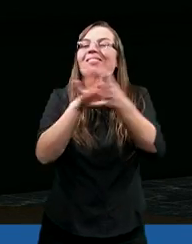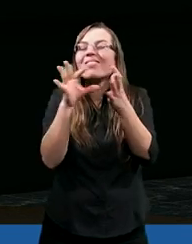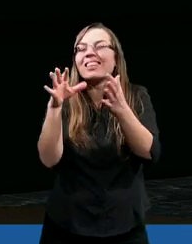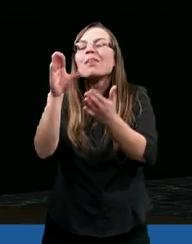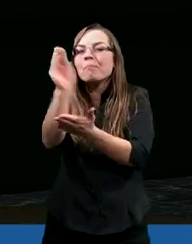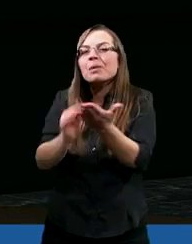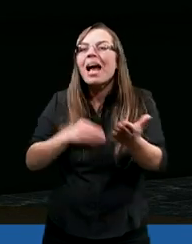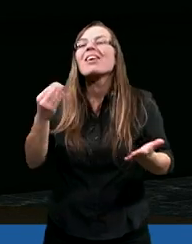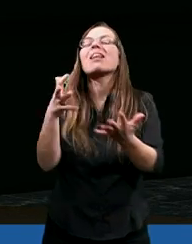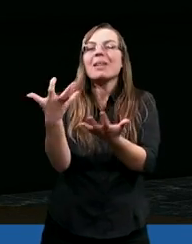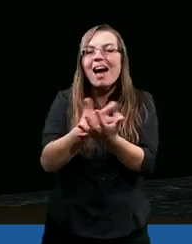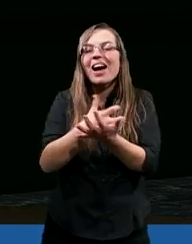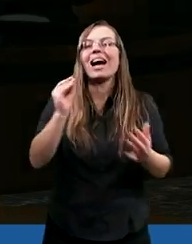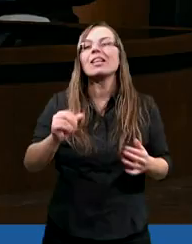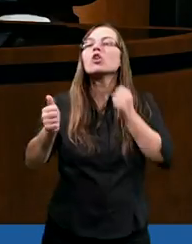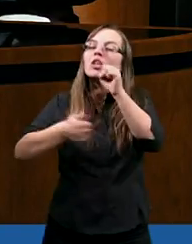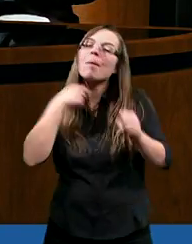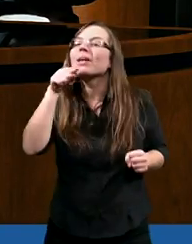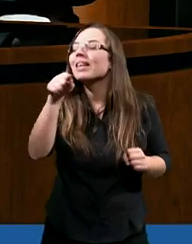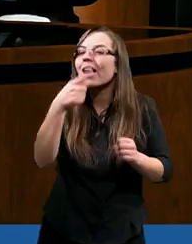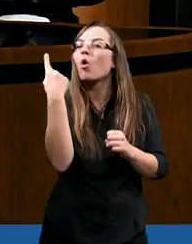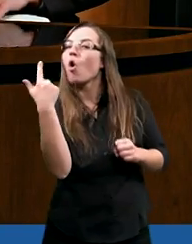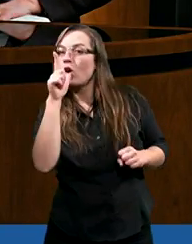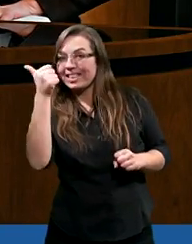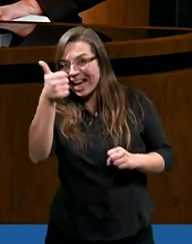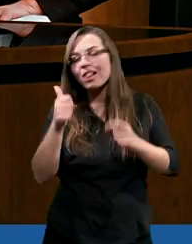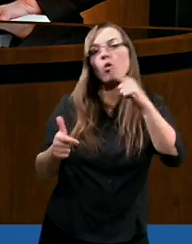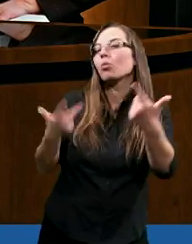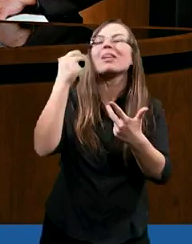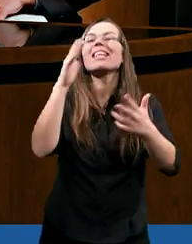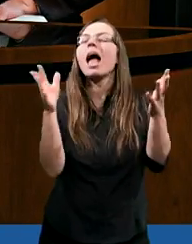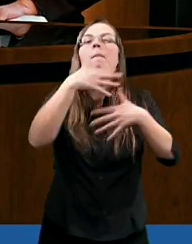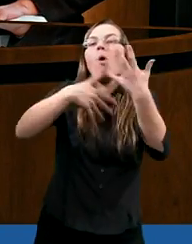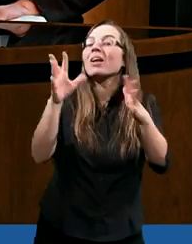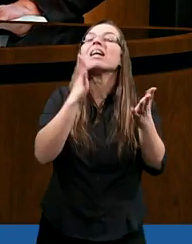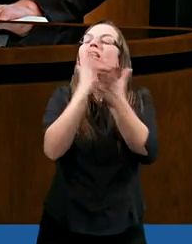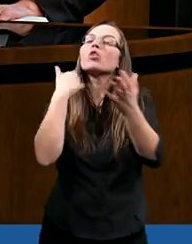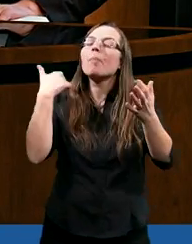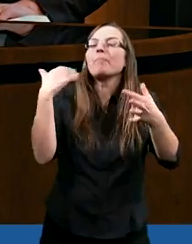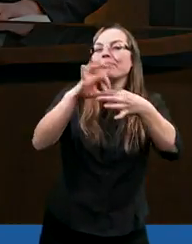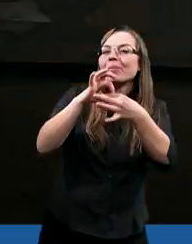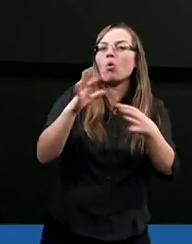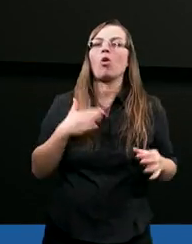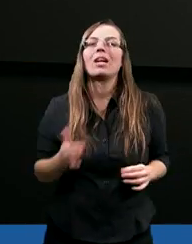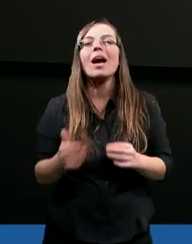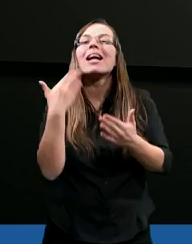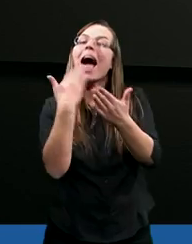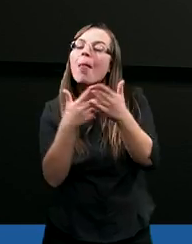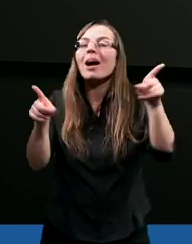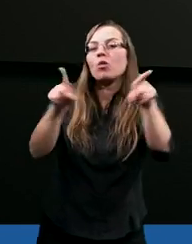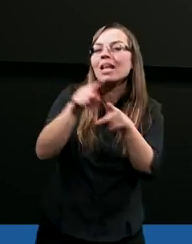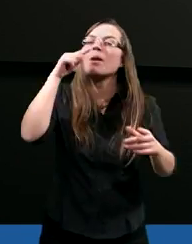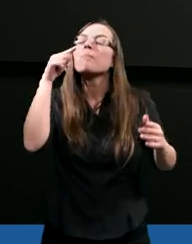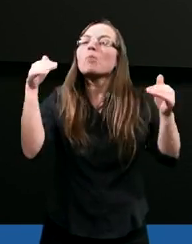zawarte. Żeby tego jednego z drugim nie pomieszać. Tak. Dlatego też